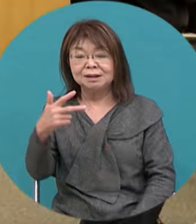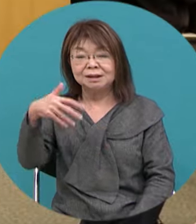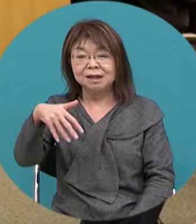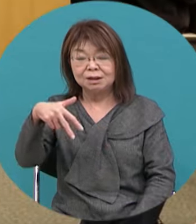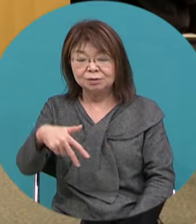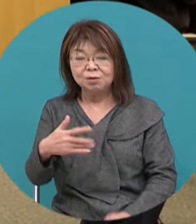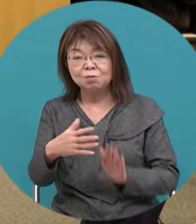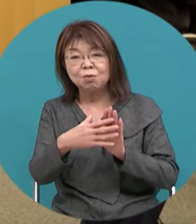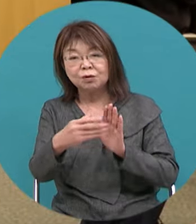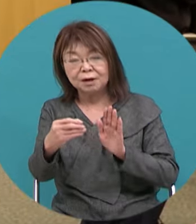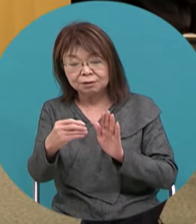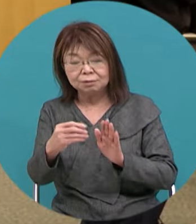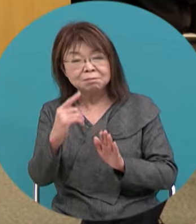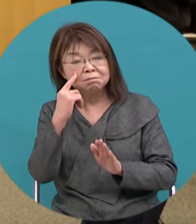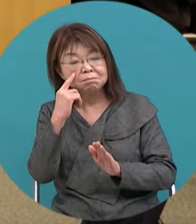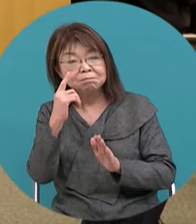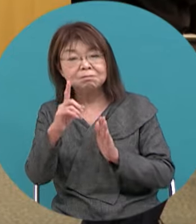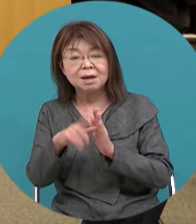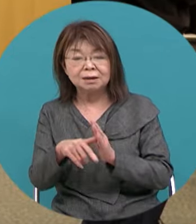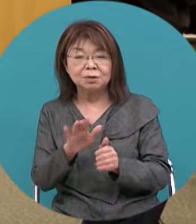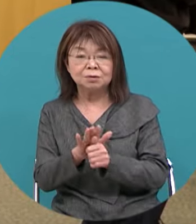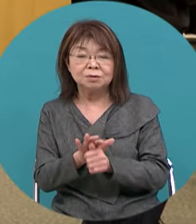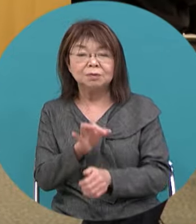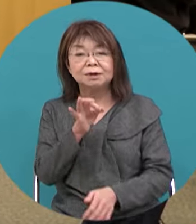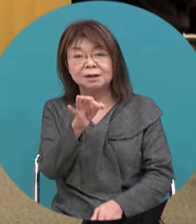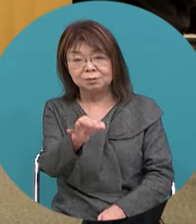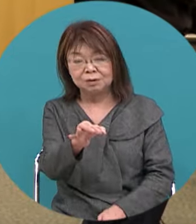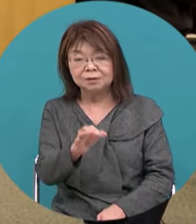に補助を行います。